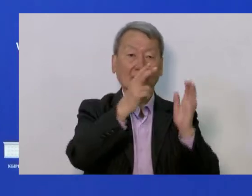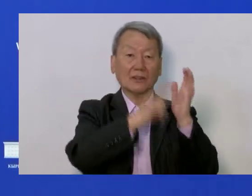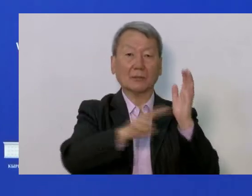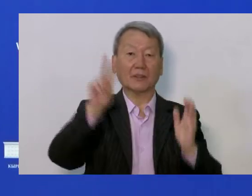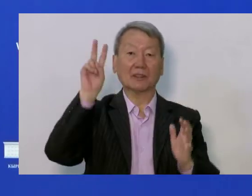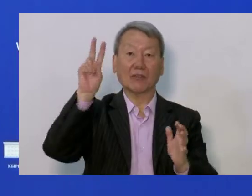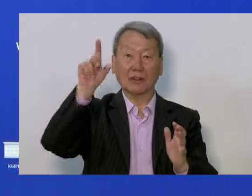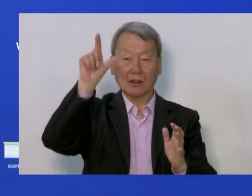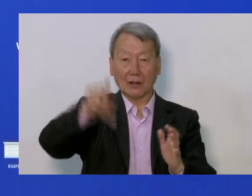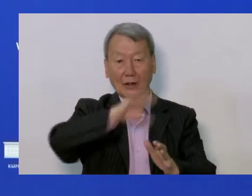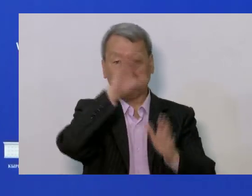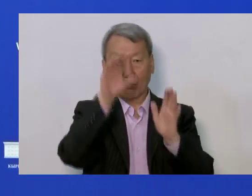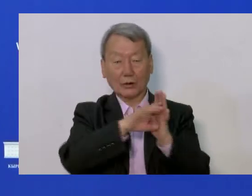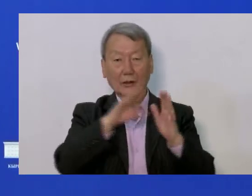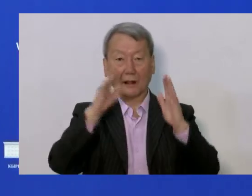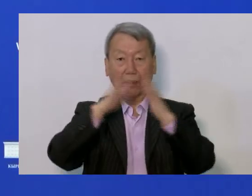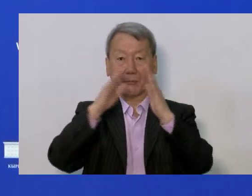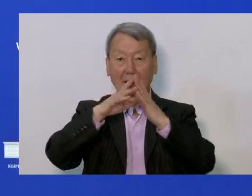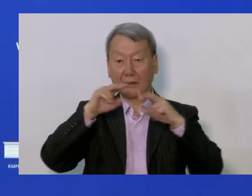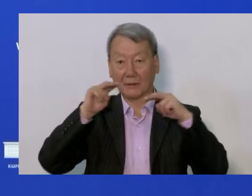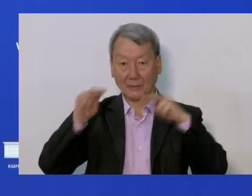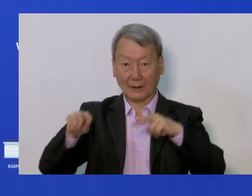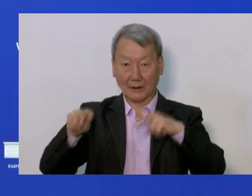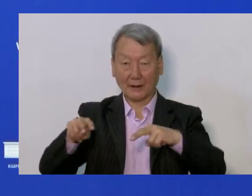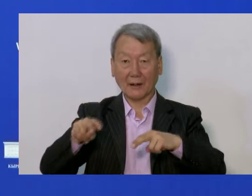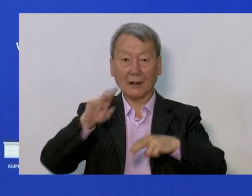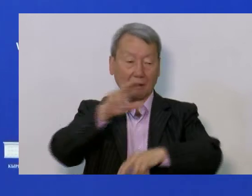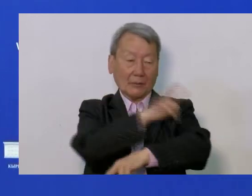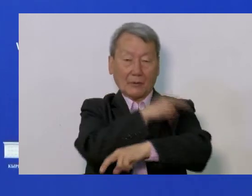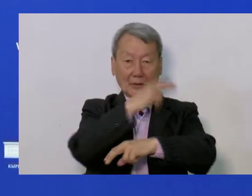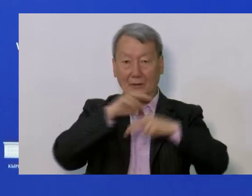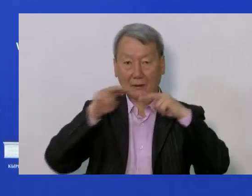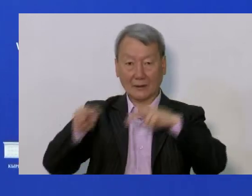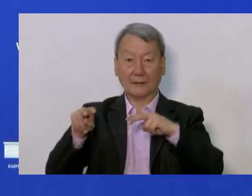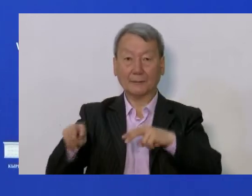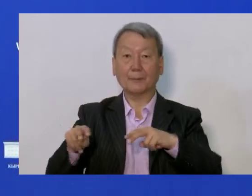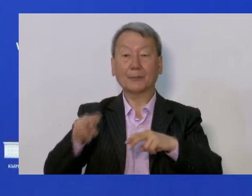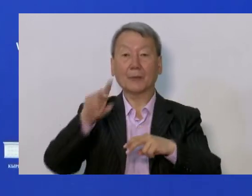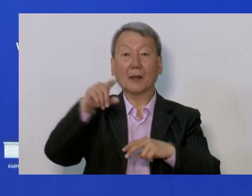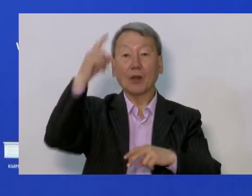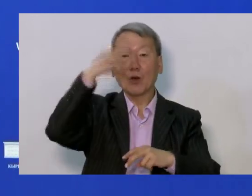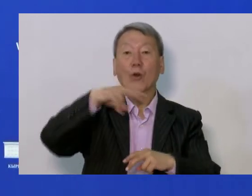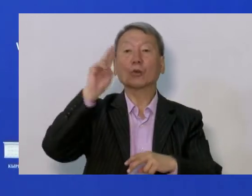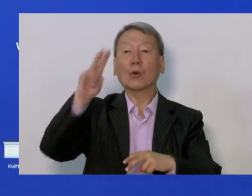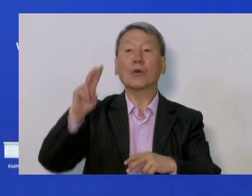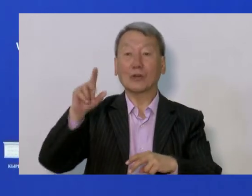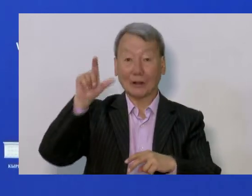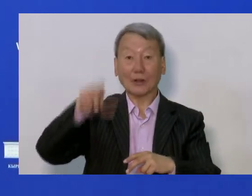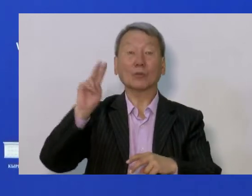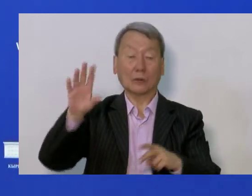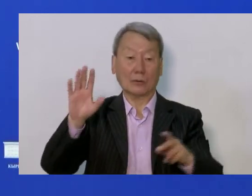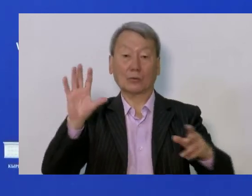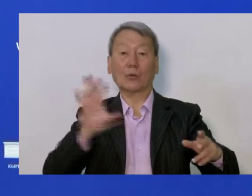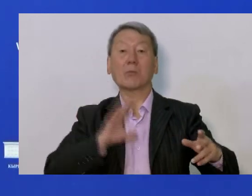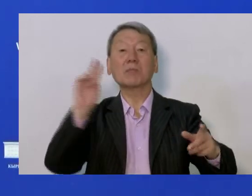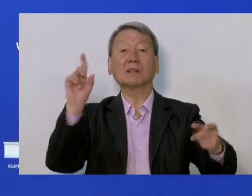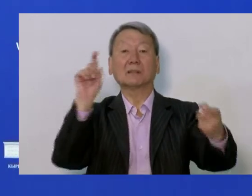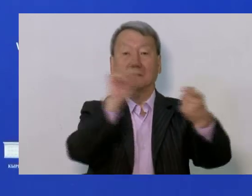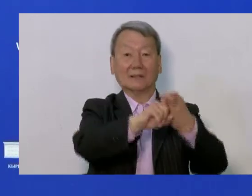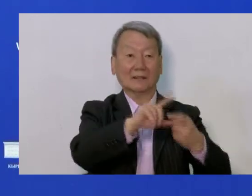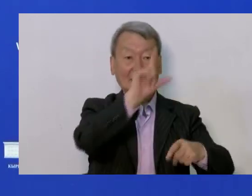9272 человека находятся под домашним карантином и медицинским наблюдением. Это лица, которые были в